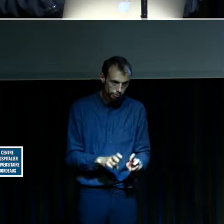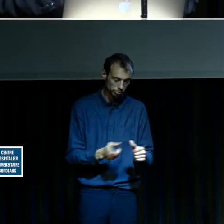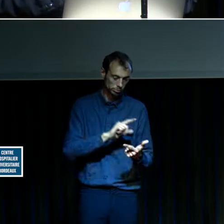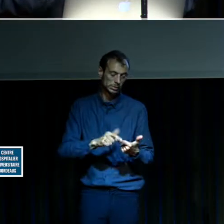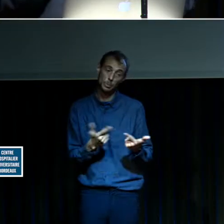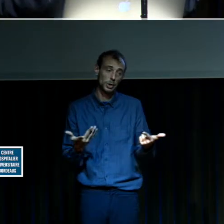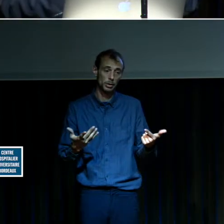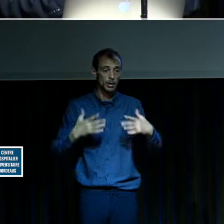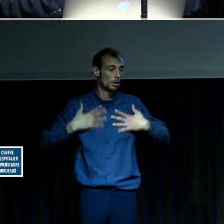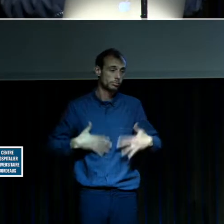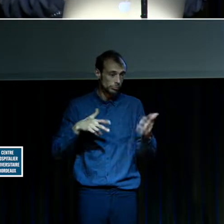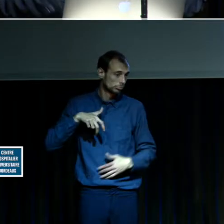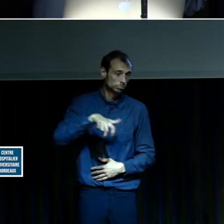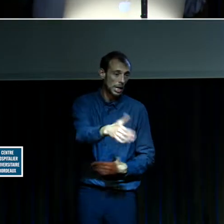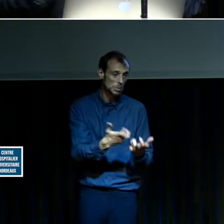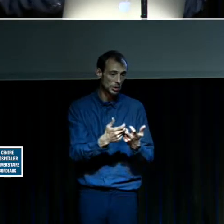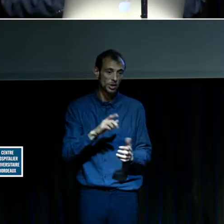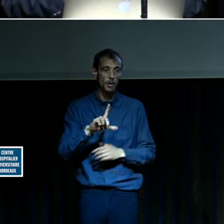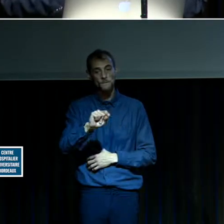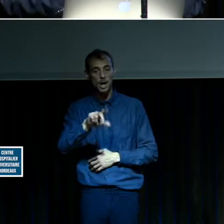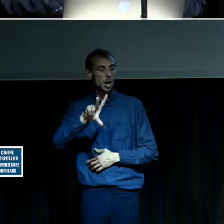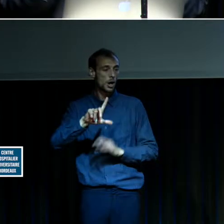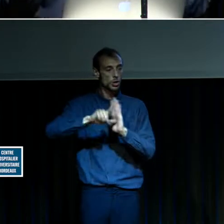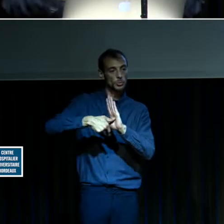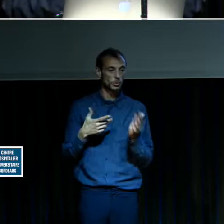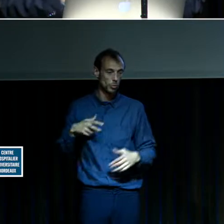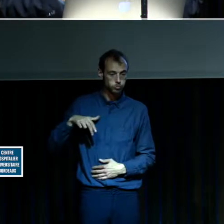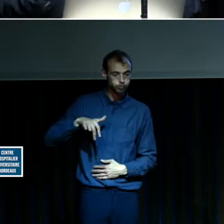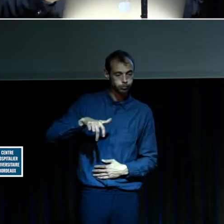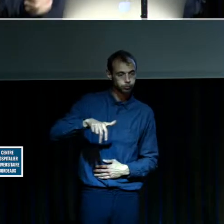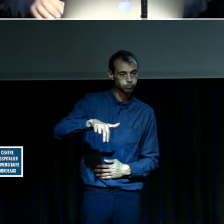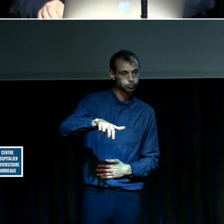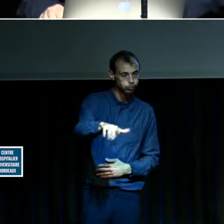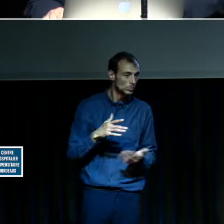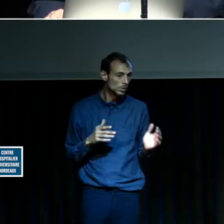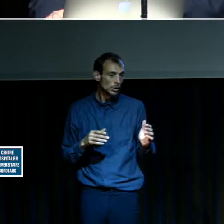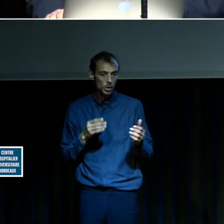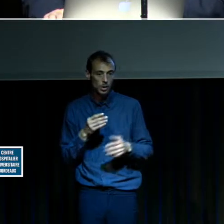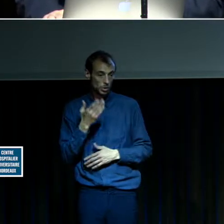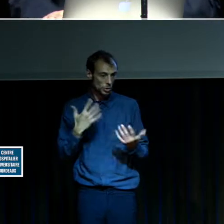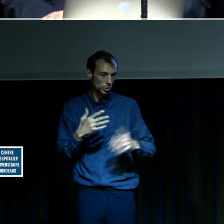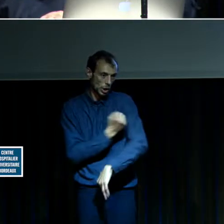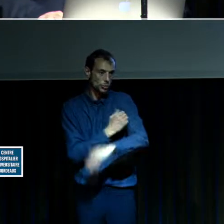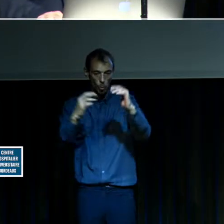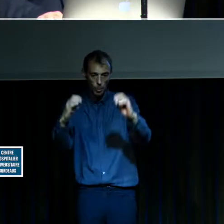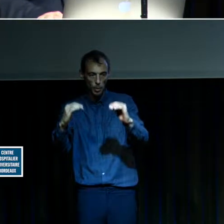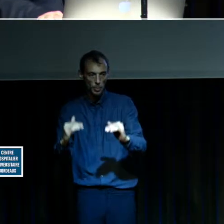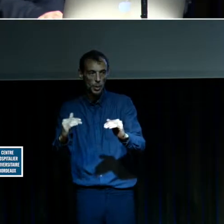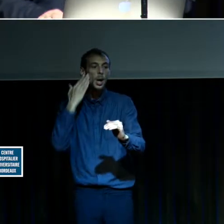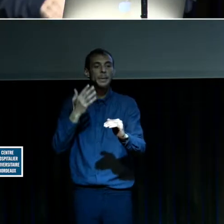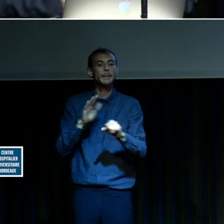marche tous les jours, c'est vraiment ça la recommandation. Ça fait déjà baisser la tension. Souvent, ça suffit pas et il faut donner des médicaments pour la faire baisser